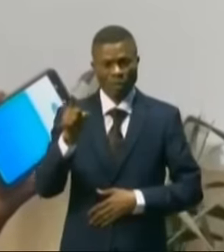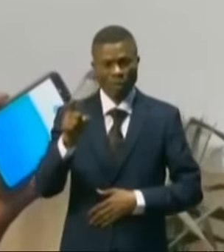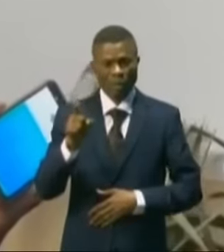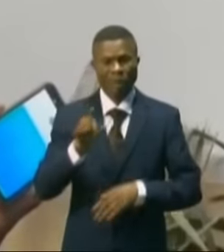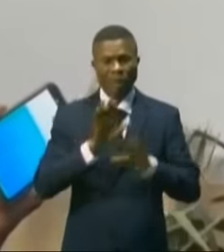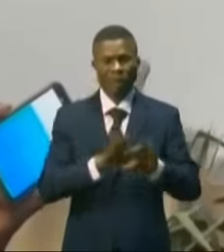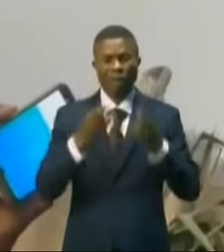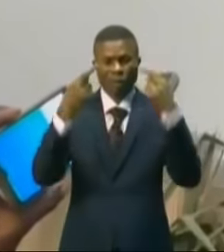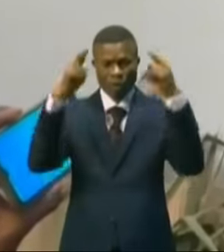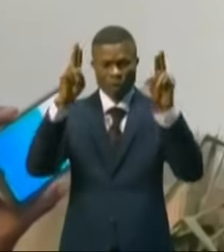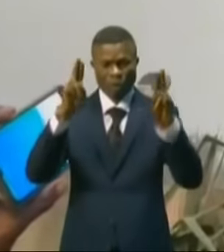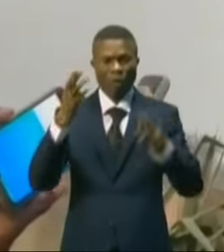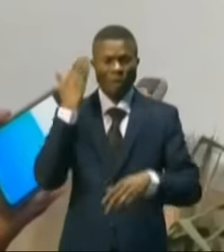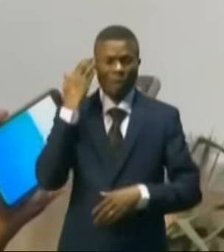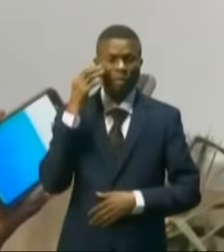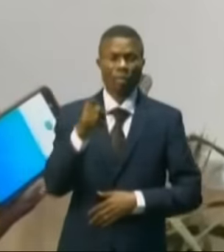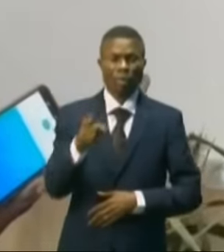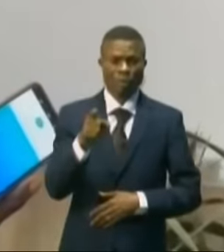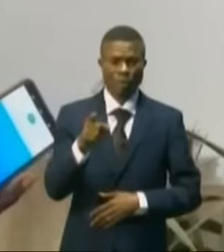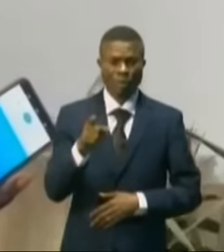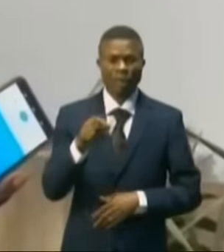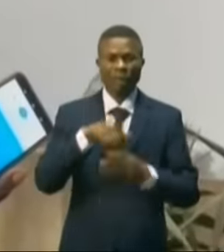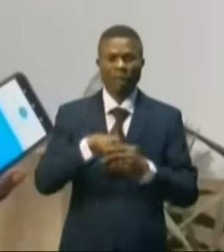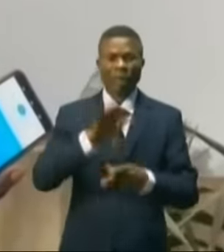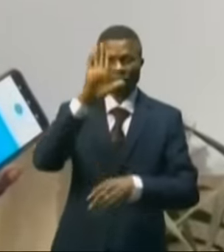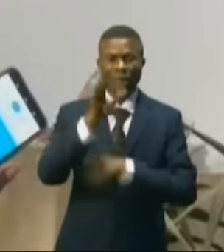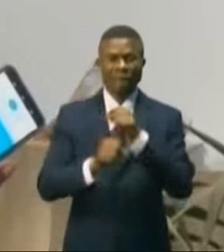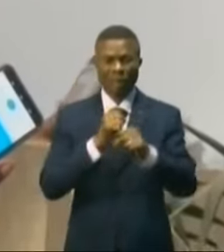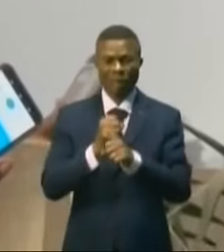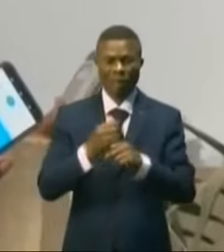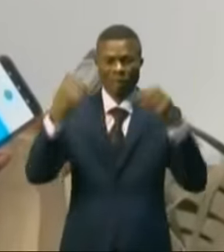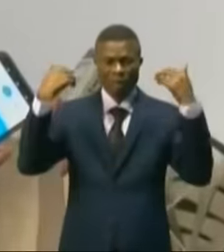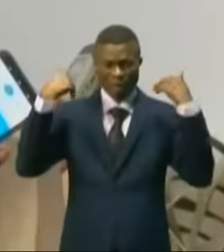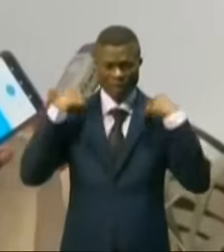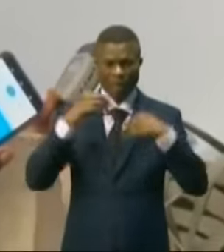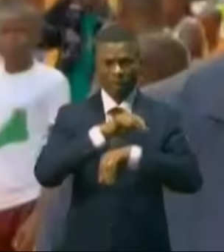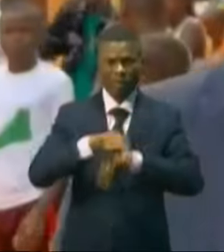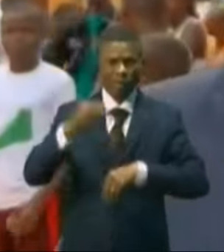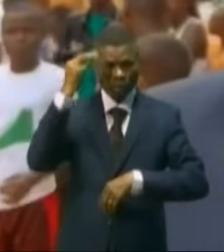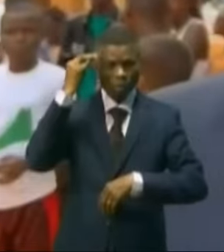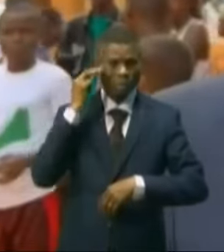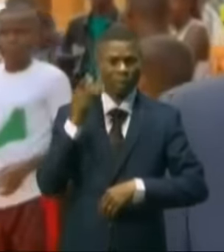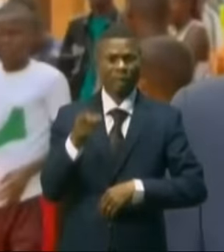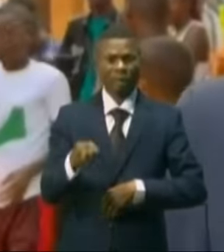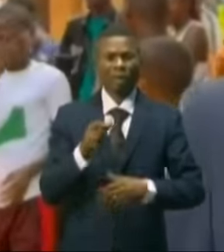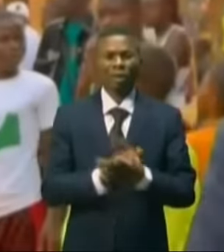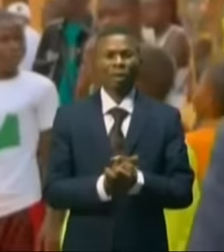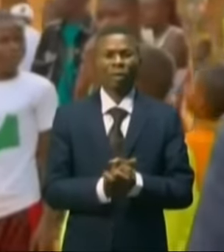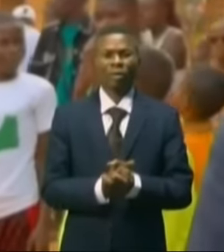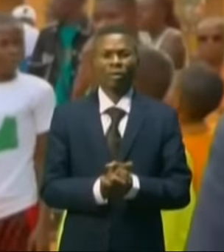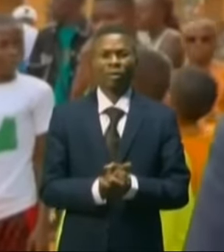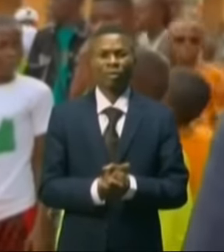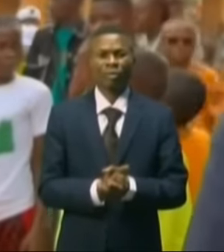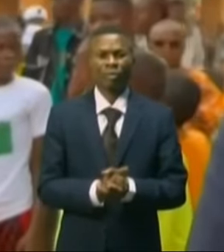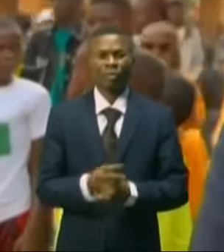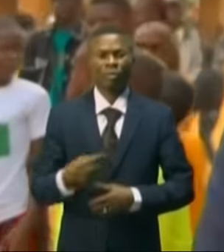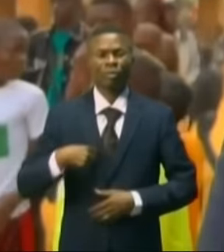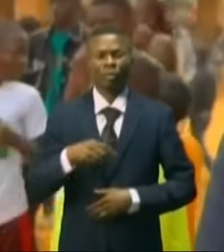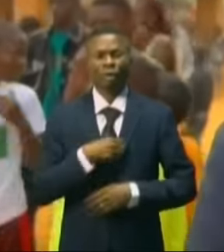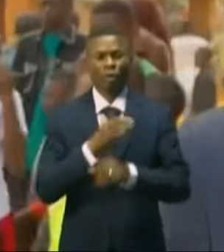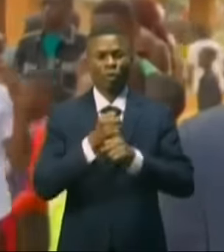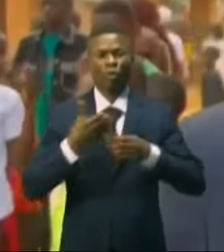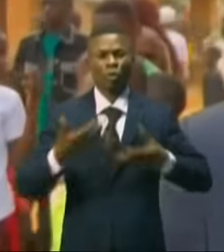la réussite de Crispin Mbadou durant son mandat à la tête de ces ministères. Nous entendons de lui une gestion